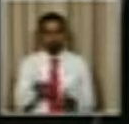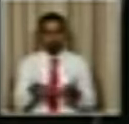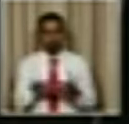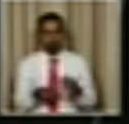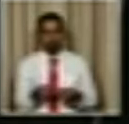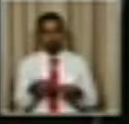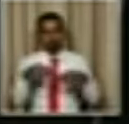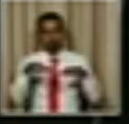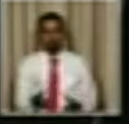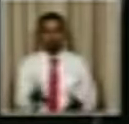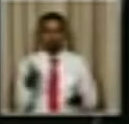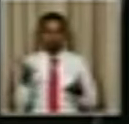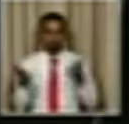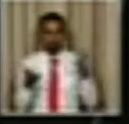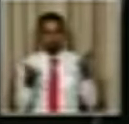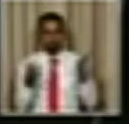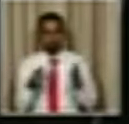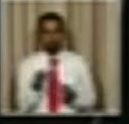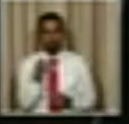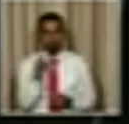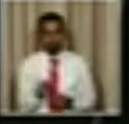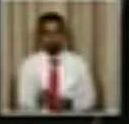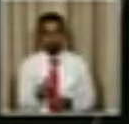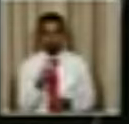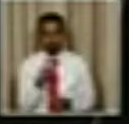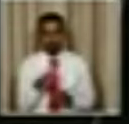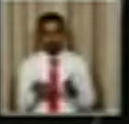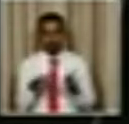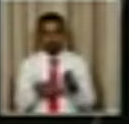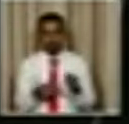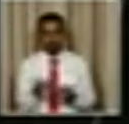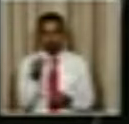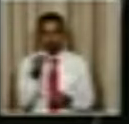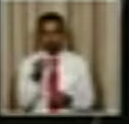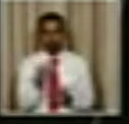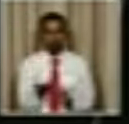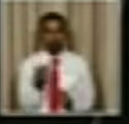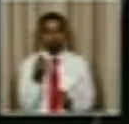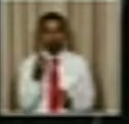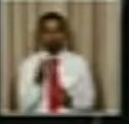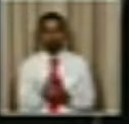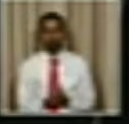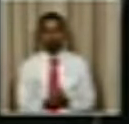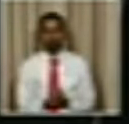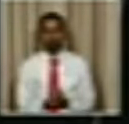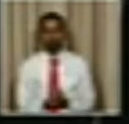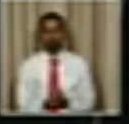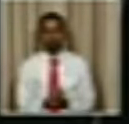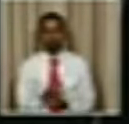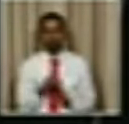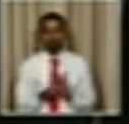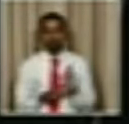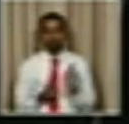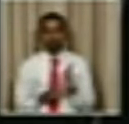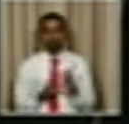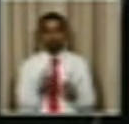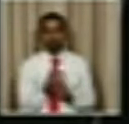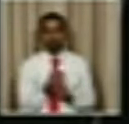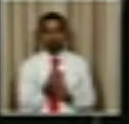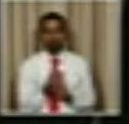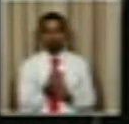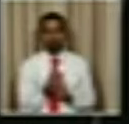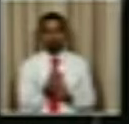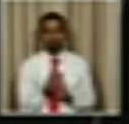ඉපේ. ඔබතුමත් කොයි හරි මේ අපේක්ෂකව කාට හරි එක්කෙනෙකුට ඡන්ද දෙන්න ඕන. ඔබතුමා බහලා වැඩ කරන්නත් ඕන. එතකොට ජනතා විමුක්ති පෙරමුණේ අනුරපුරසාර මහත්තයා